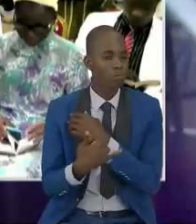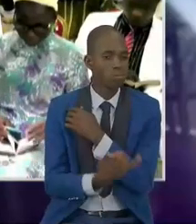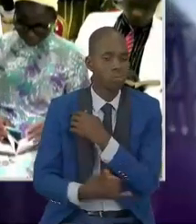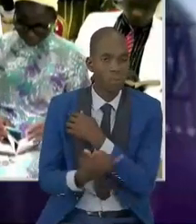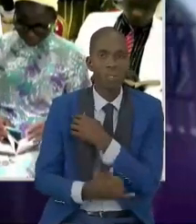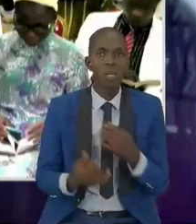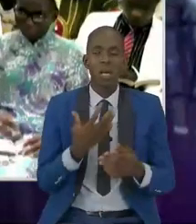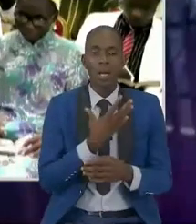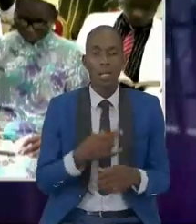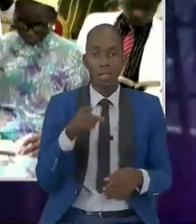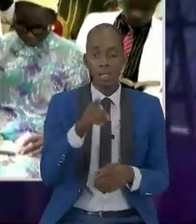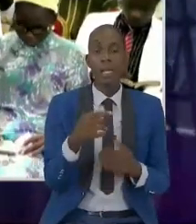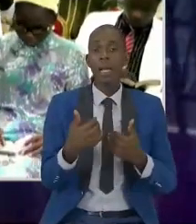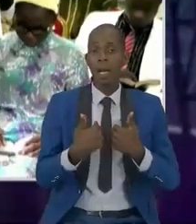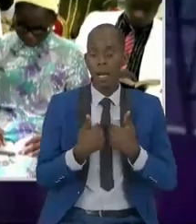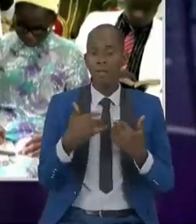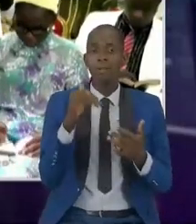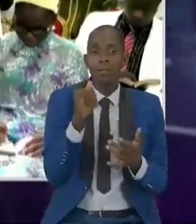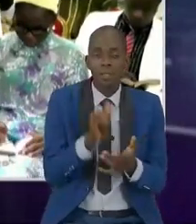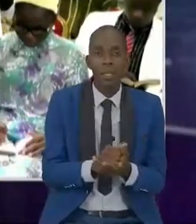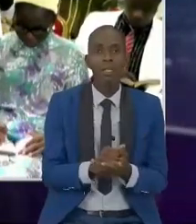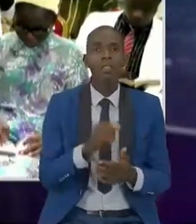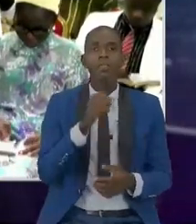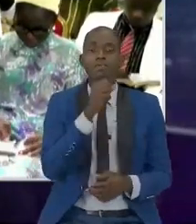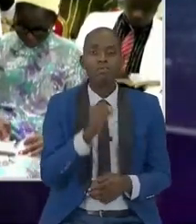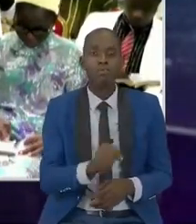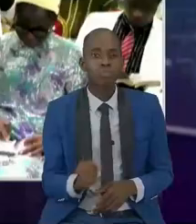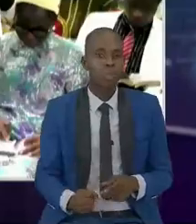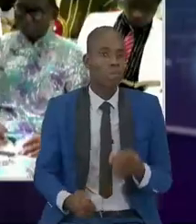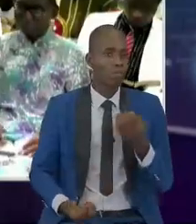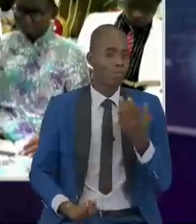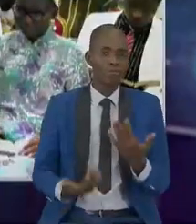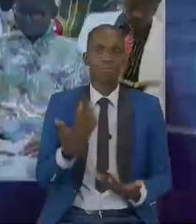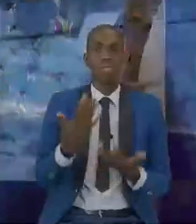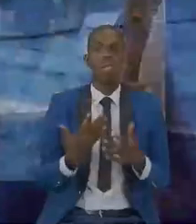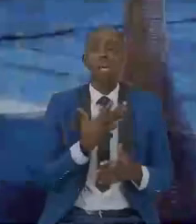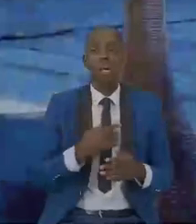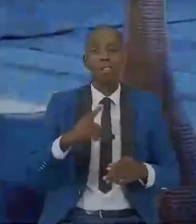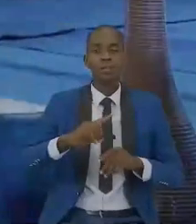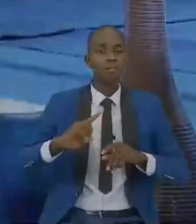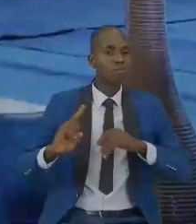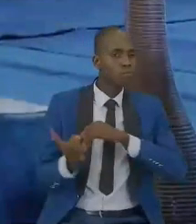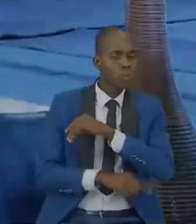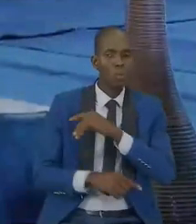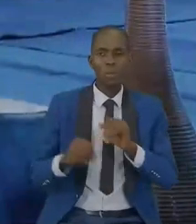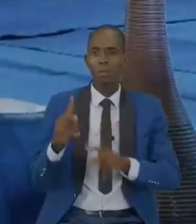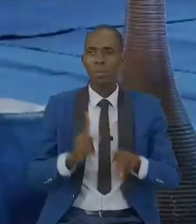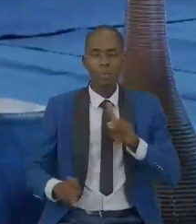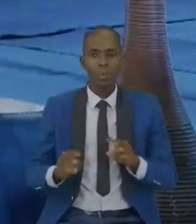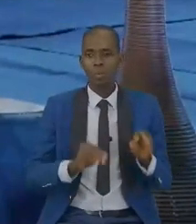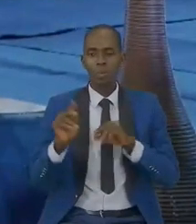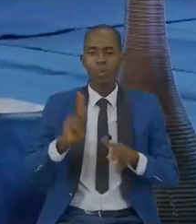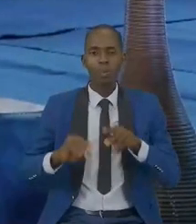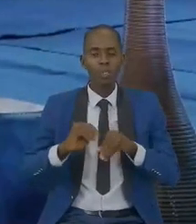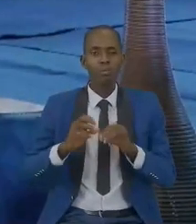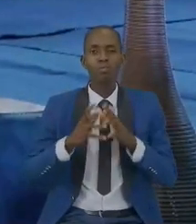Égypte était un pays, un ancien pays, et c'était une fournaise, une ancienne fournaise,